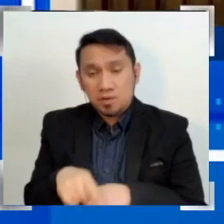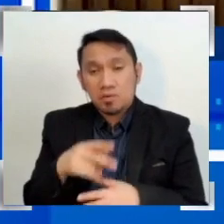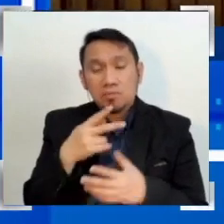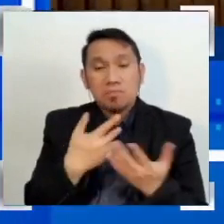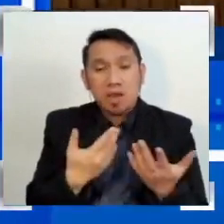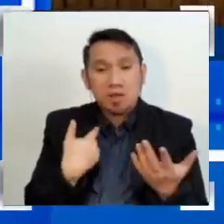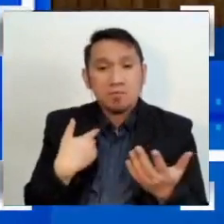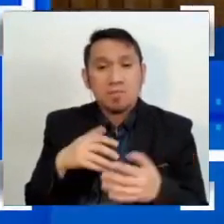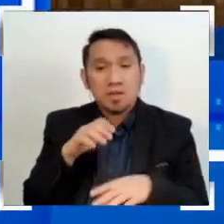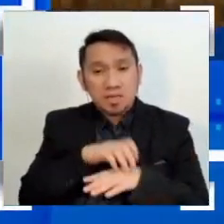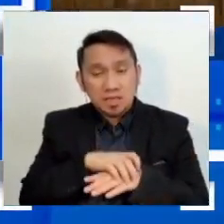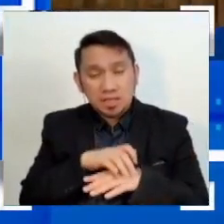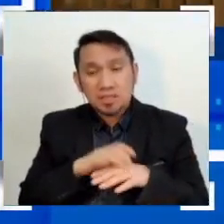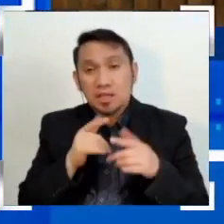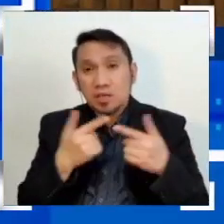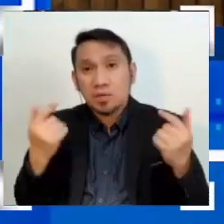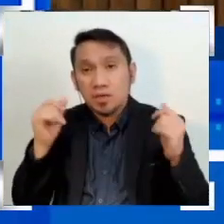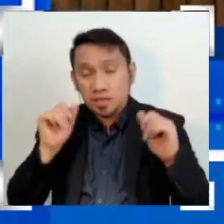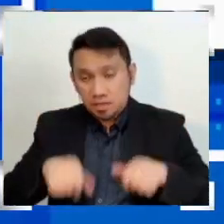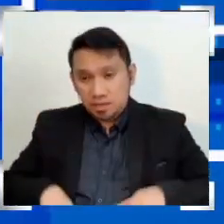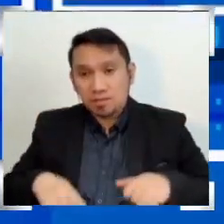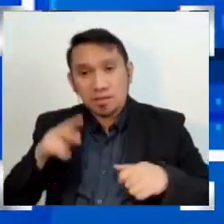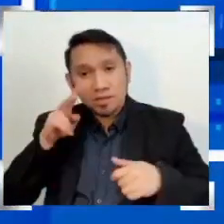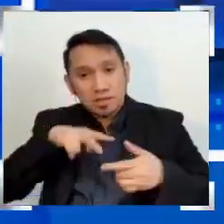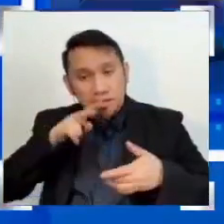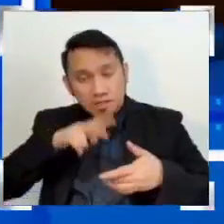sa walong lengguahe kasama na ang Tagalog.